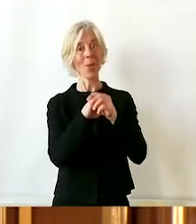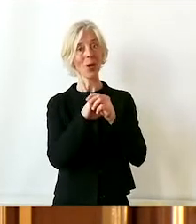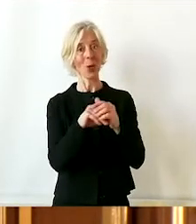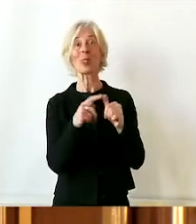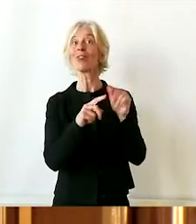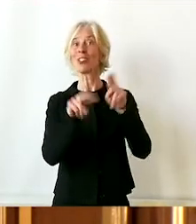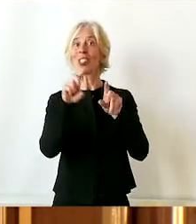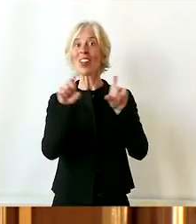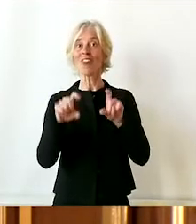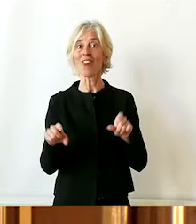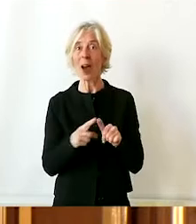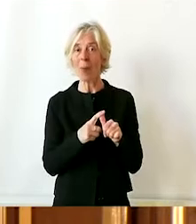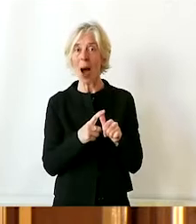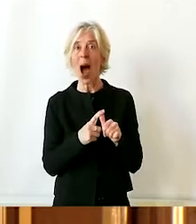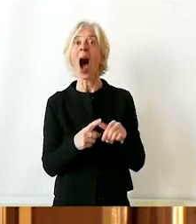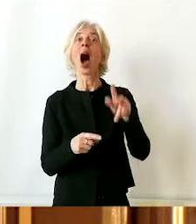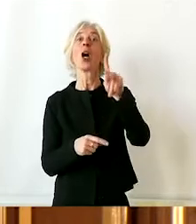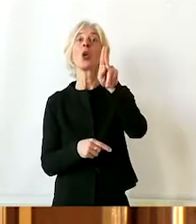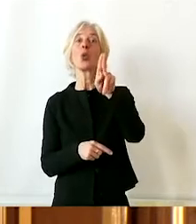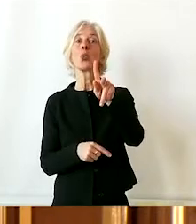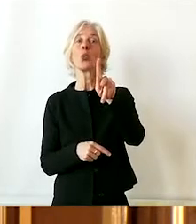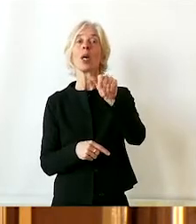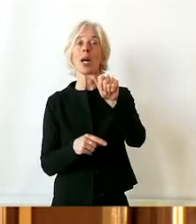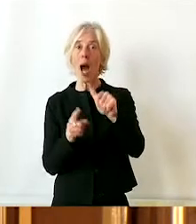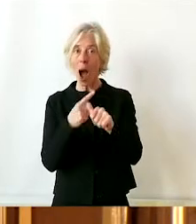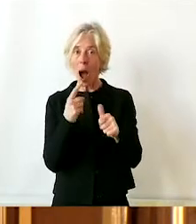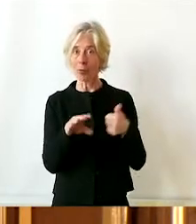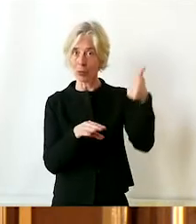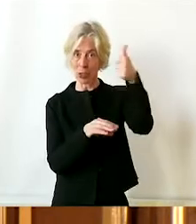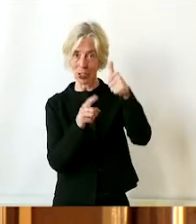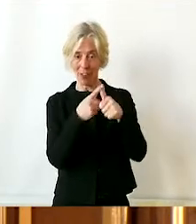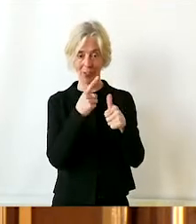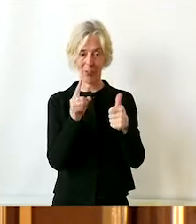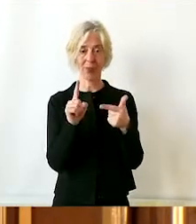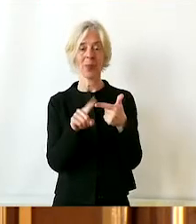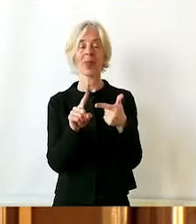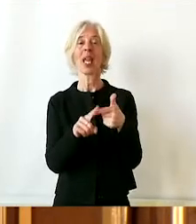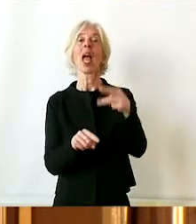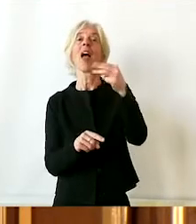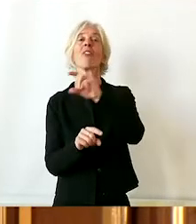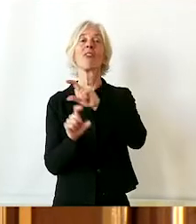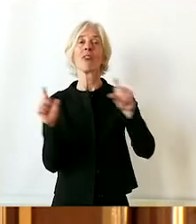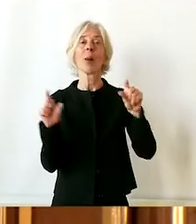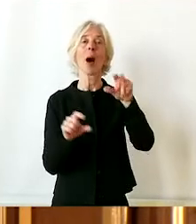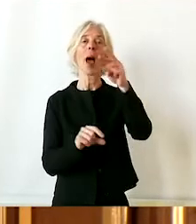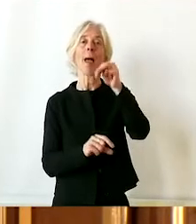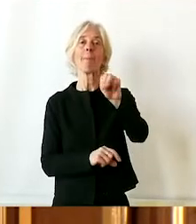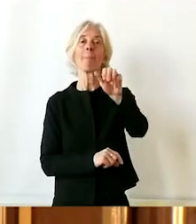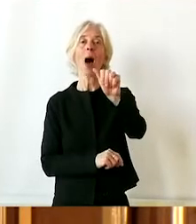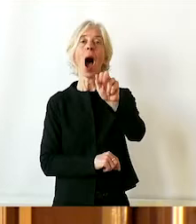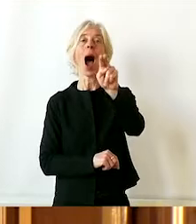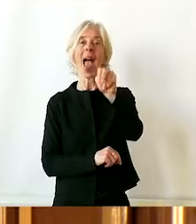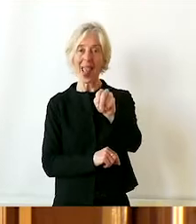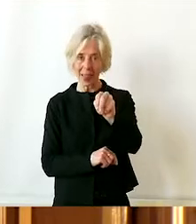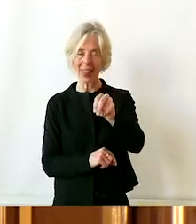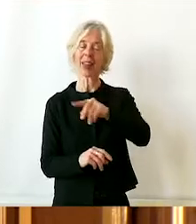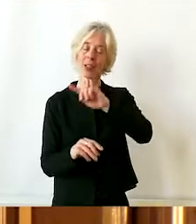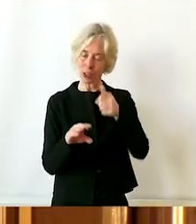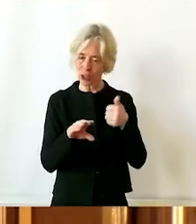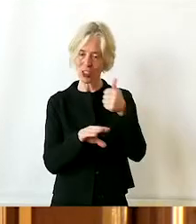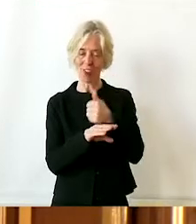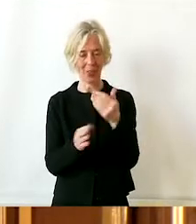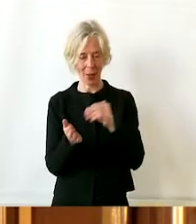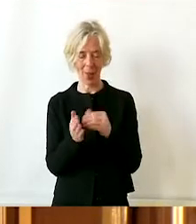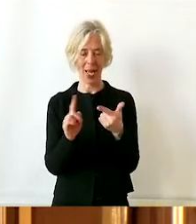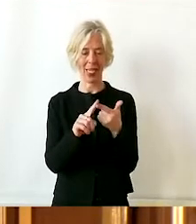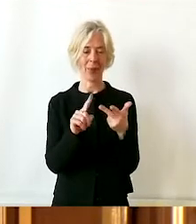Peter Mohnen, Vorstandsvorsitzenden der KUKA, Herrn Dr. Lauber, CEO der Emma Energy Solutions,